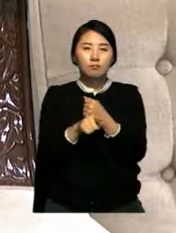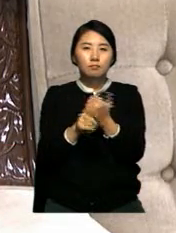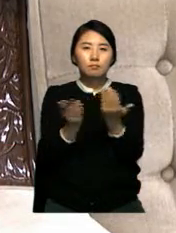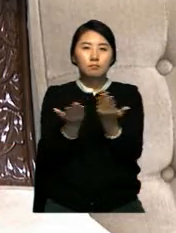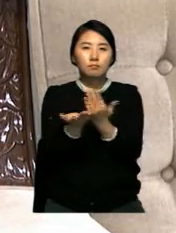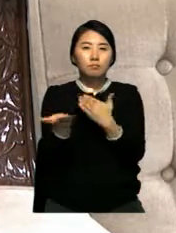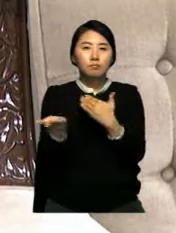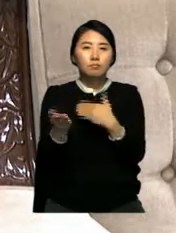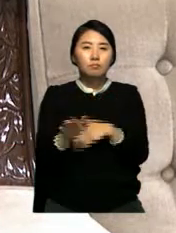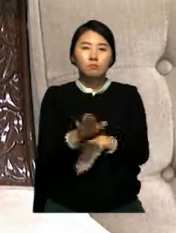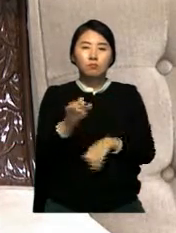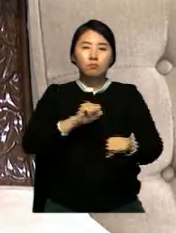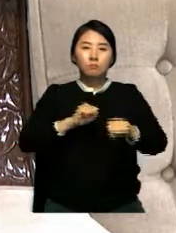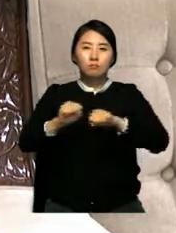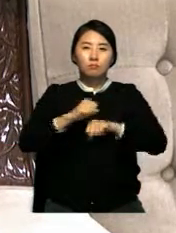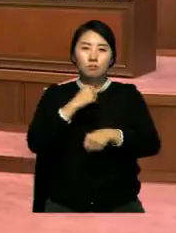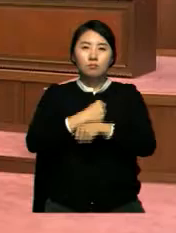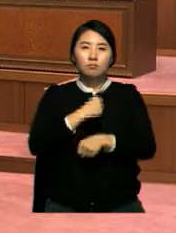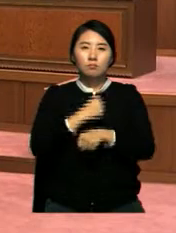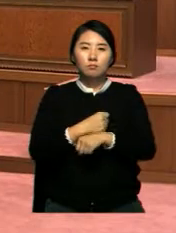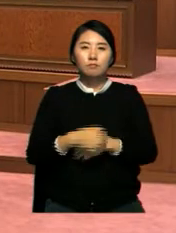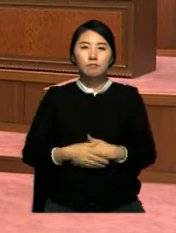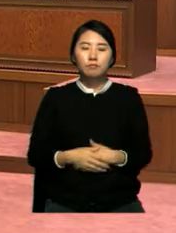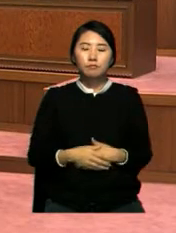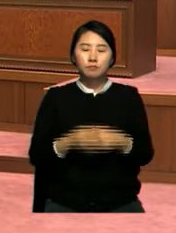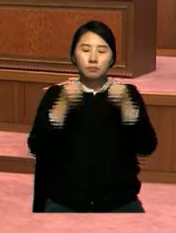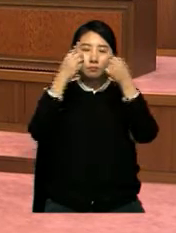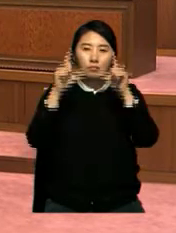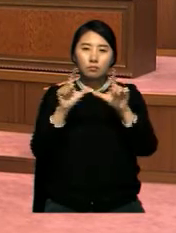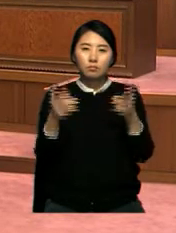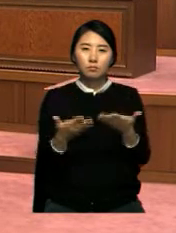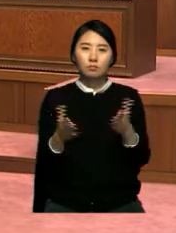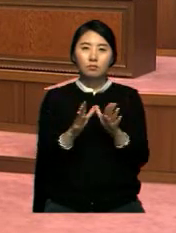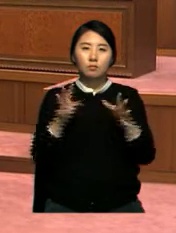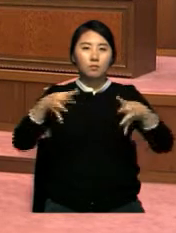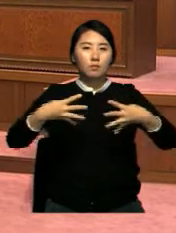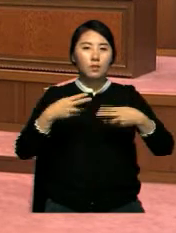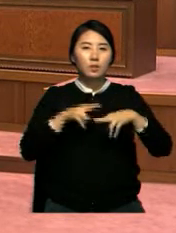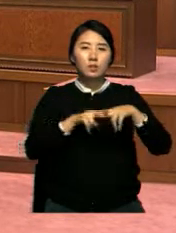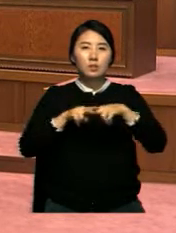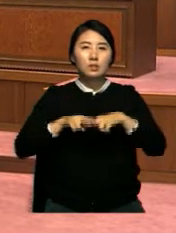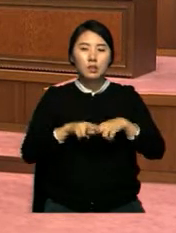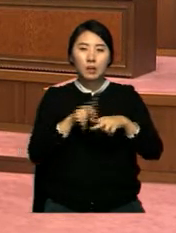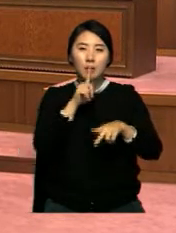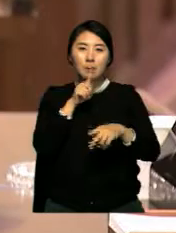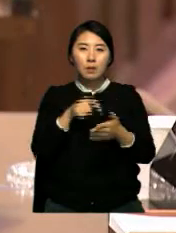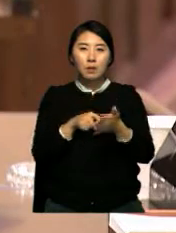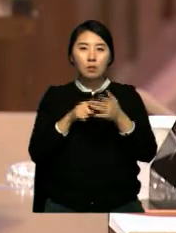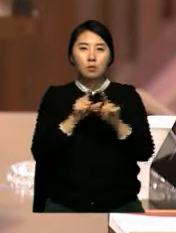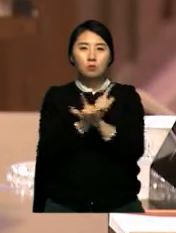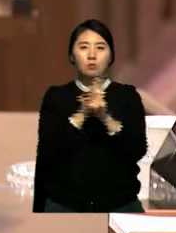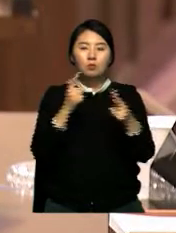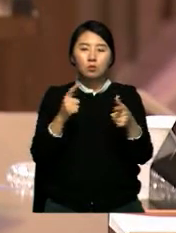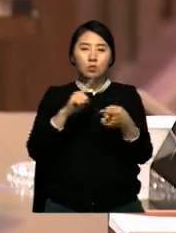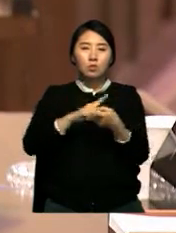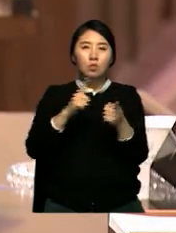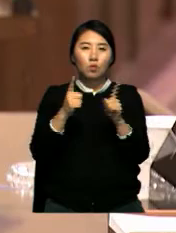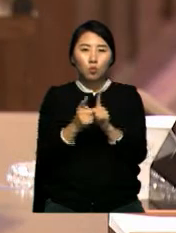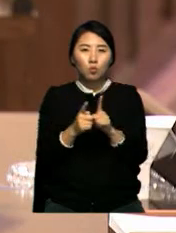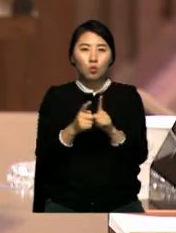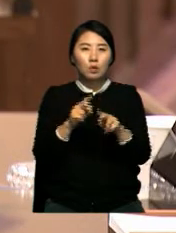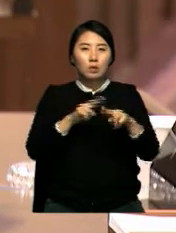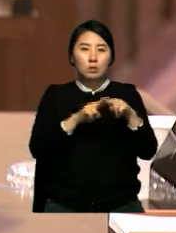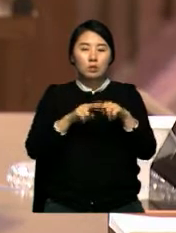그 우리 행위를 하게 되는 것인데 새누리 측은 합의문에 는 의장 선출을 언급되지 않았고 양당의 의석수가